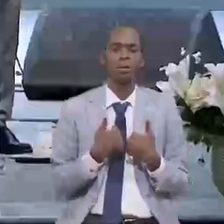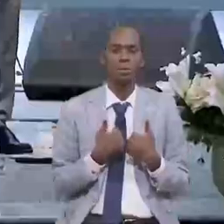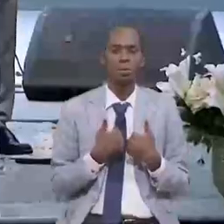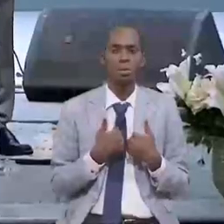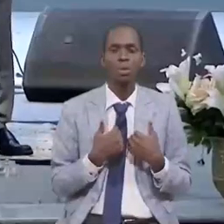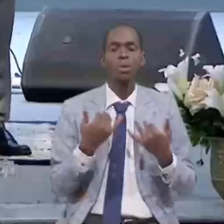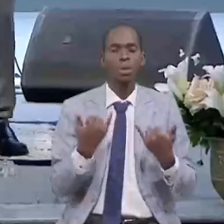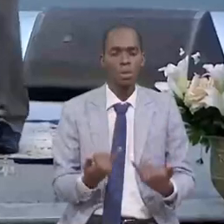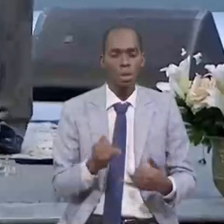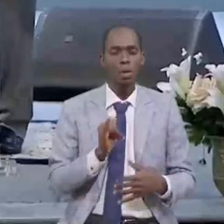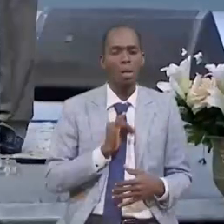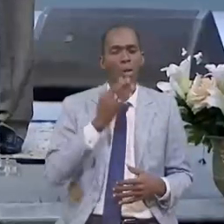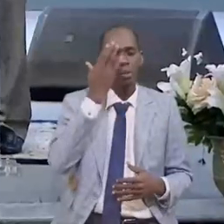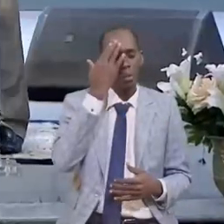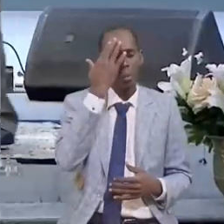je sais maintenant pourquoi